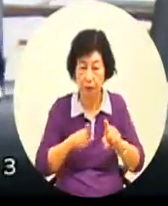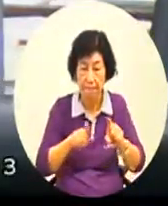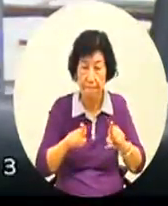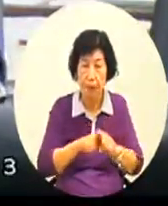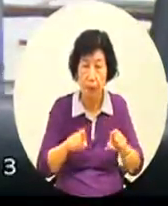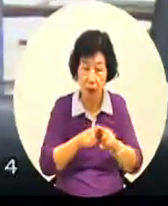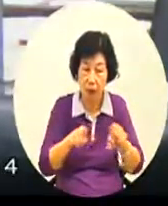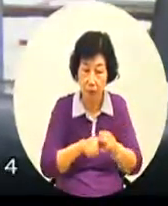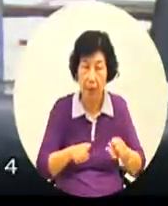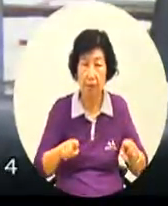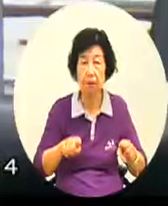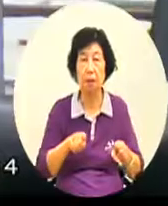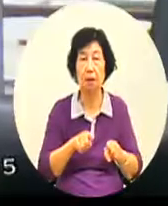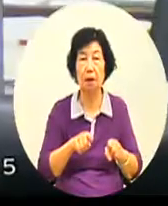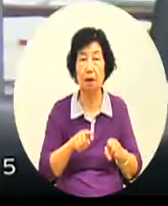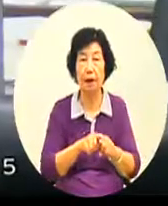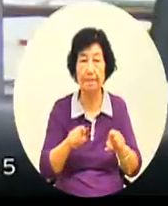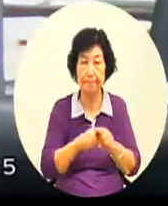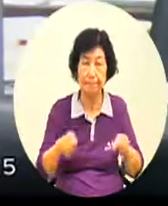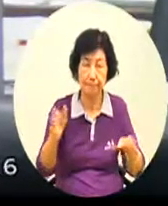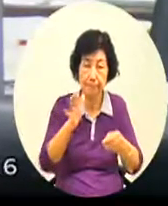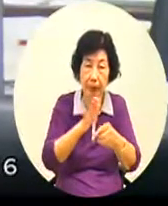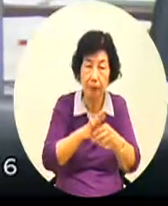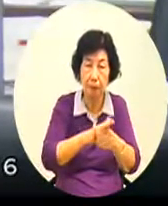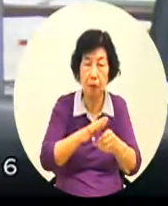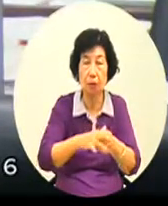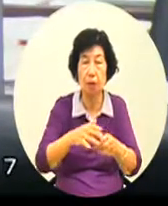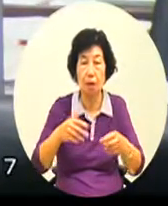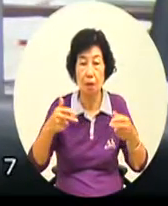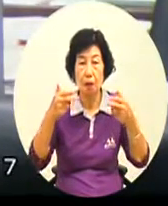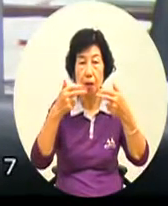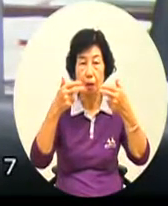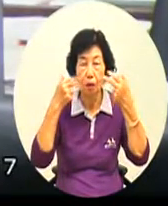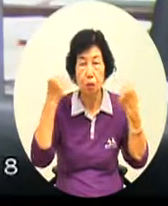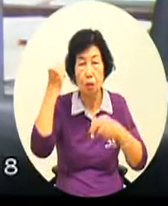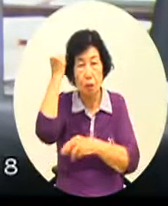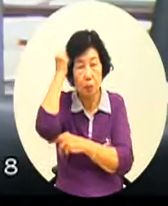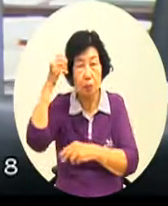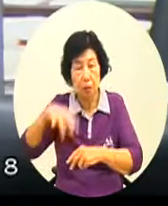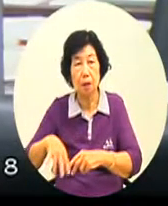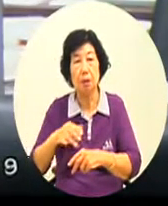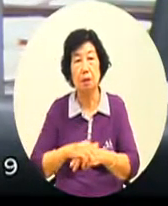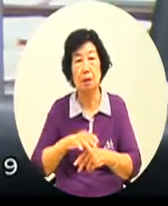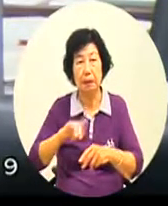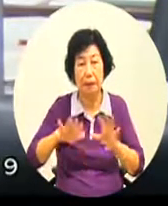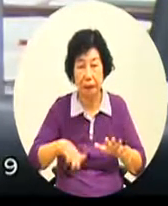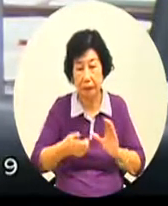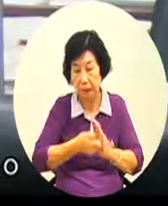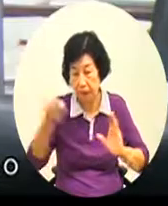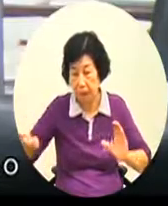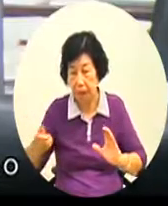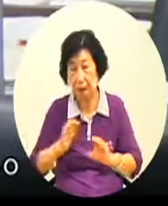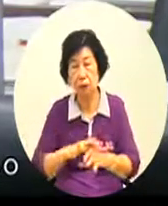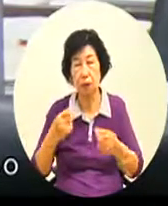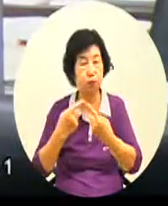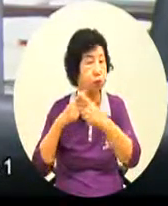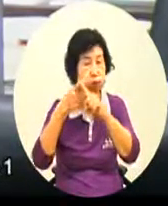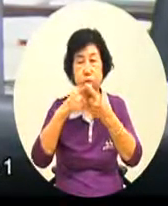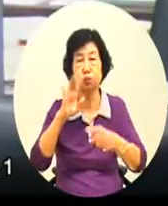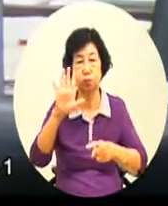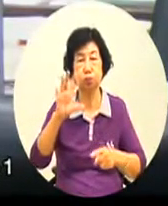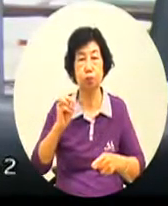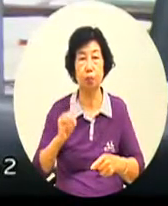后呢形成的部落。那像这样的一个状况对他们来讲，你们现在要他搬走有所谓的土地争议吗？我们